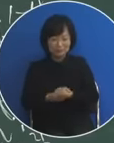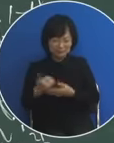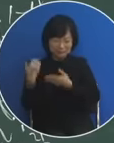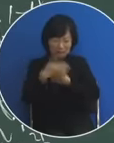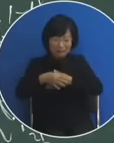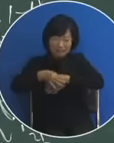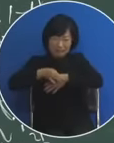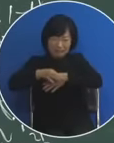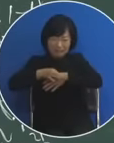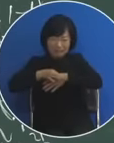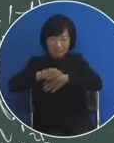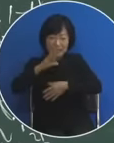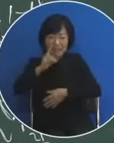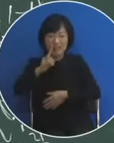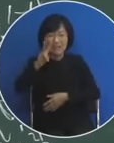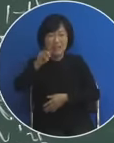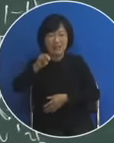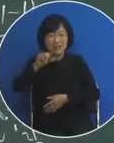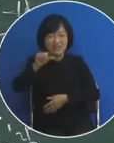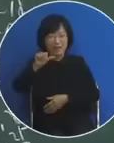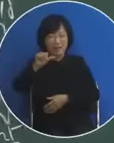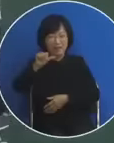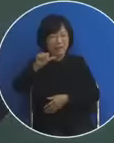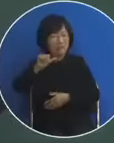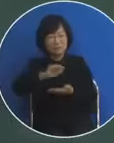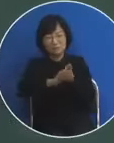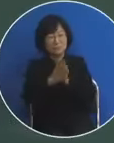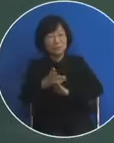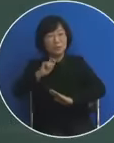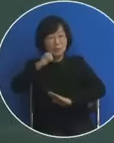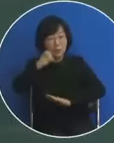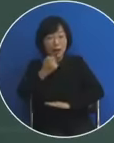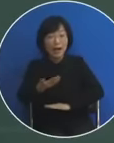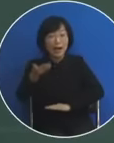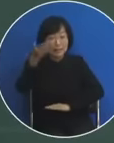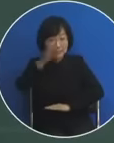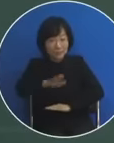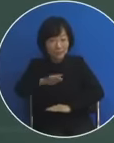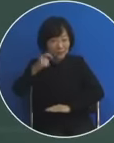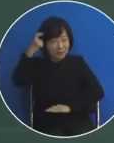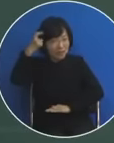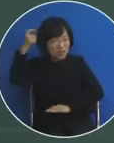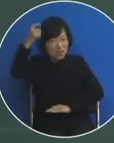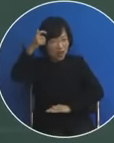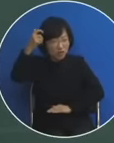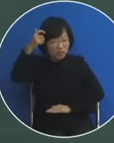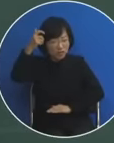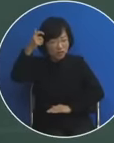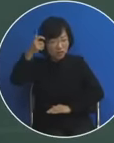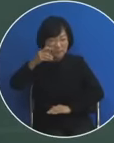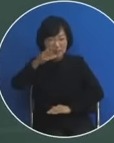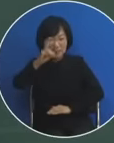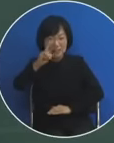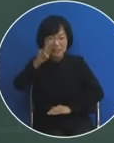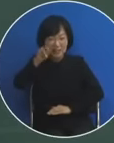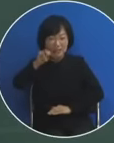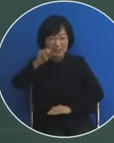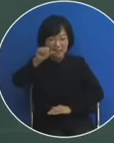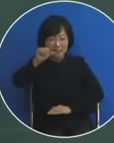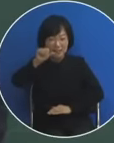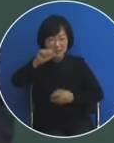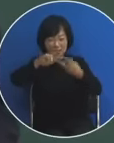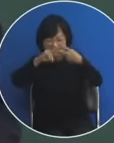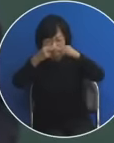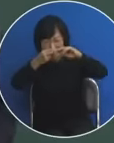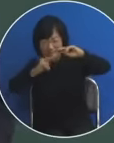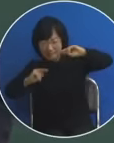DNA는 바뀝니다. Our physical DNA may not change, but our spiritual DNA does. 왜냐? 여러분의 능력을 하나님은 바꾸시기를 원합니다. Because why? Because God wants to change your